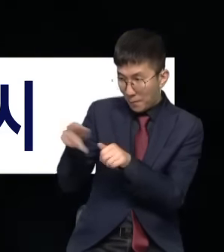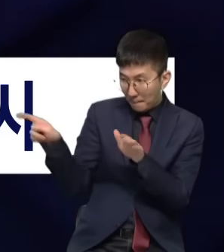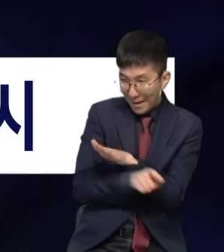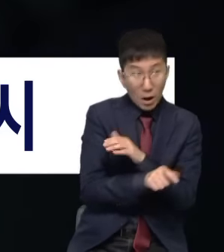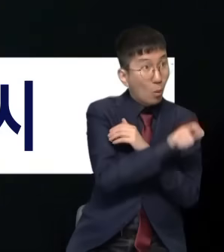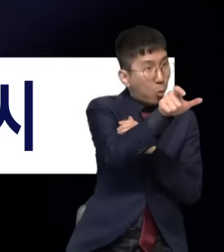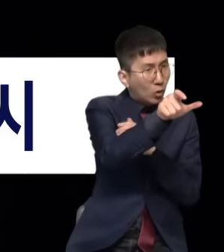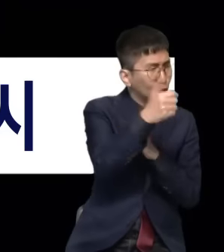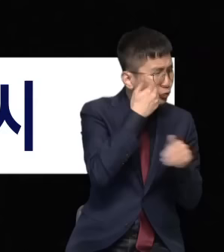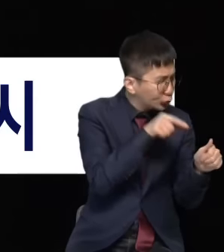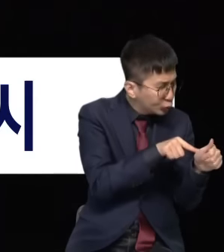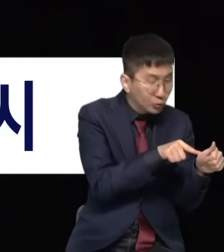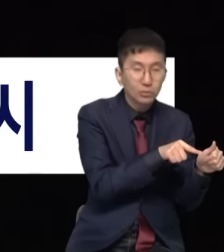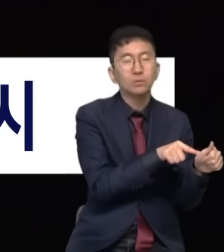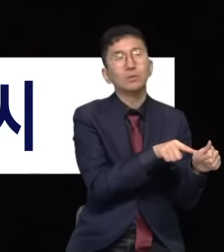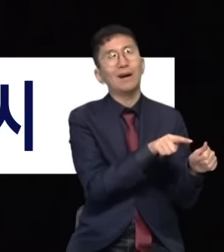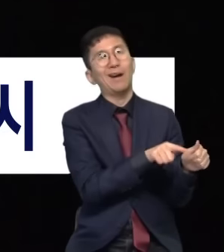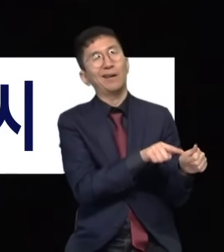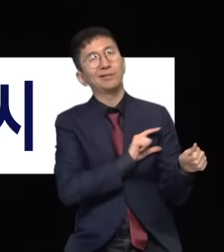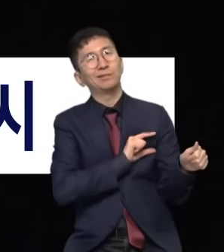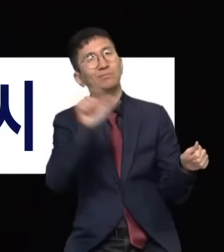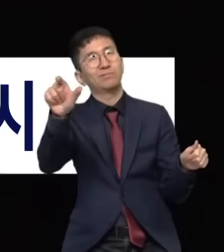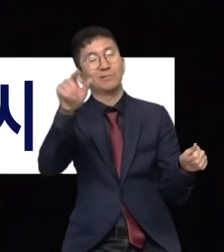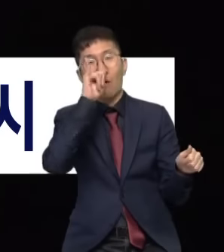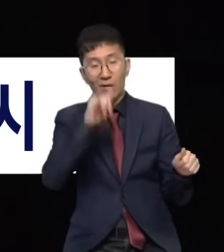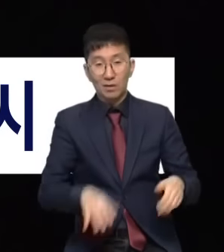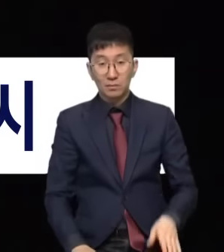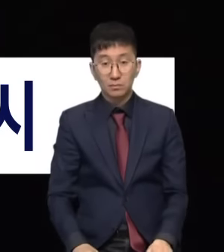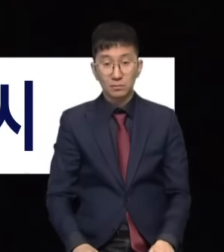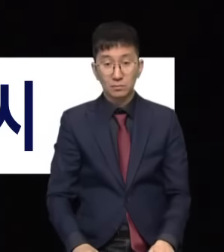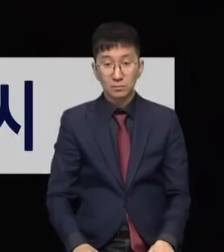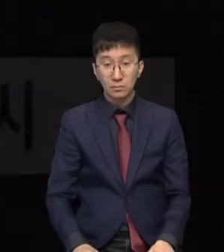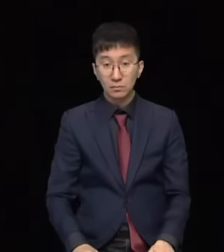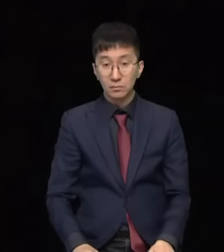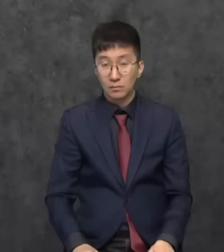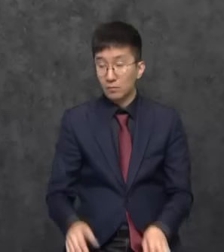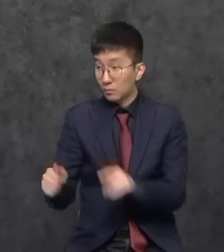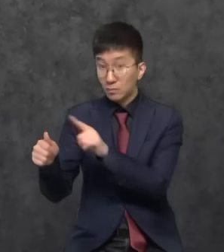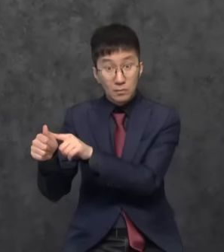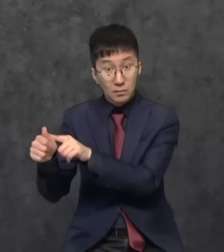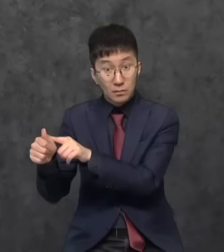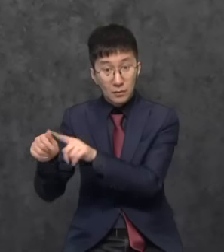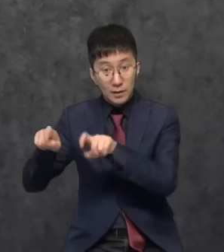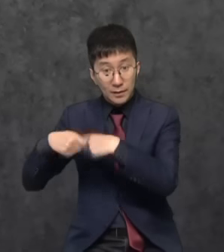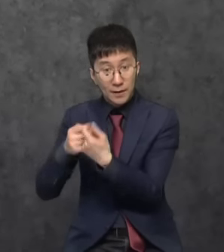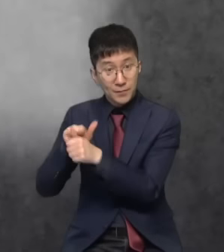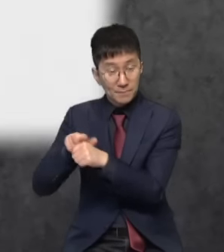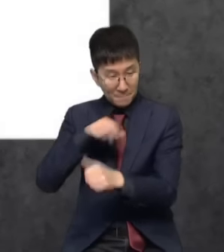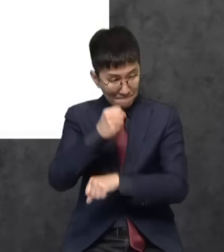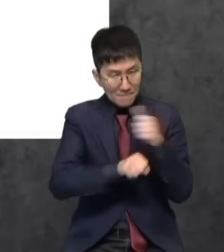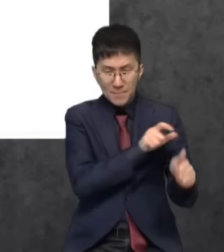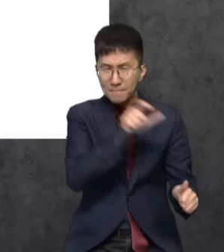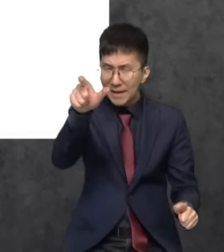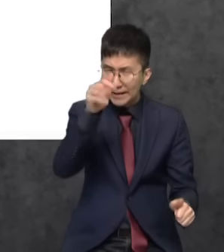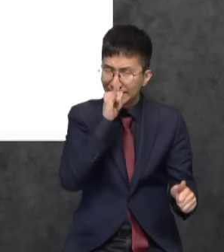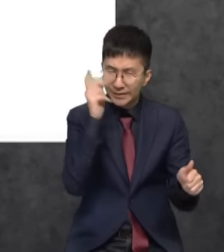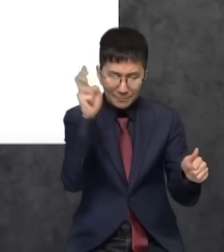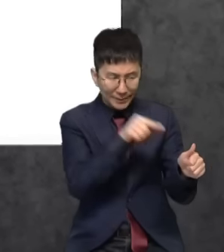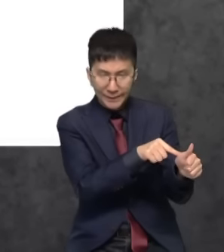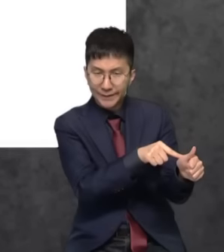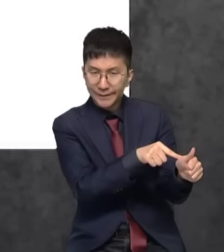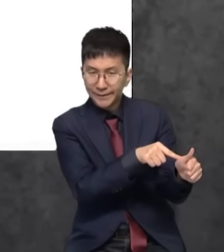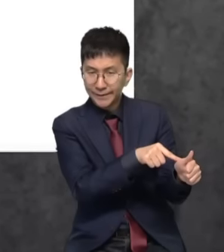정보가 공개됐습니다 한 온라인 커뮤니티에는 숨진 김포시 공무원의 신상을 공개한 사람으로 추정된다며